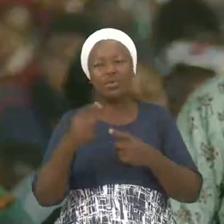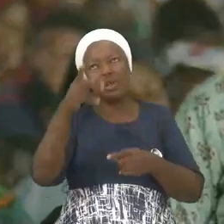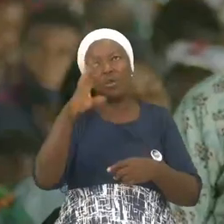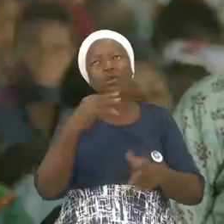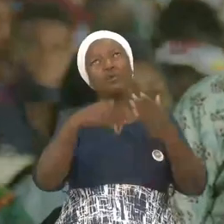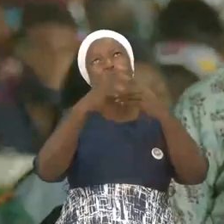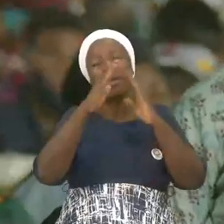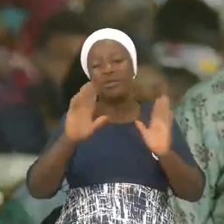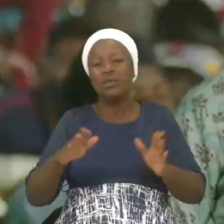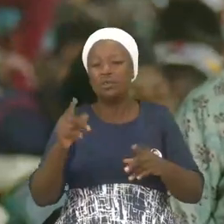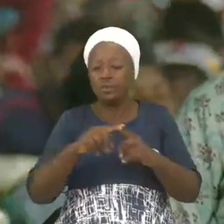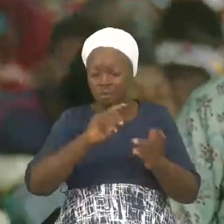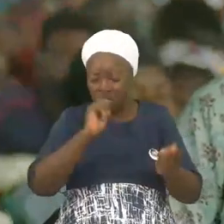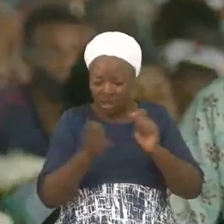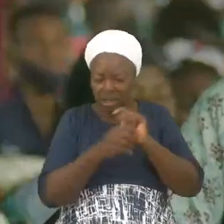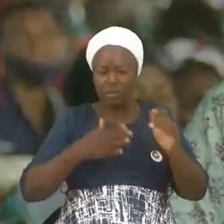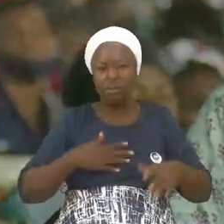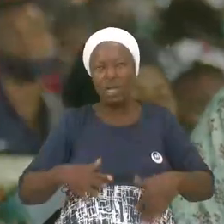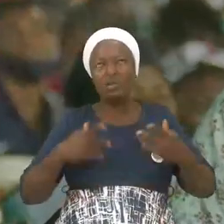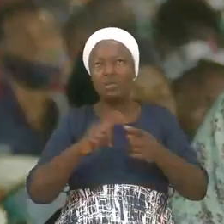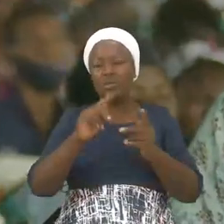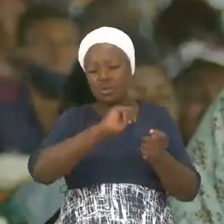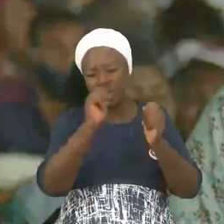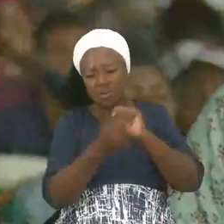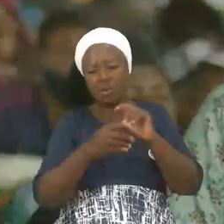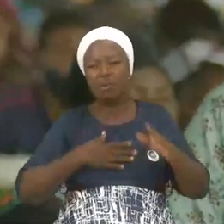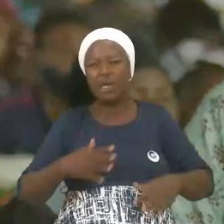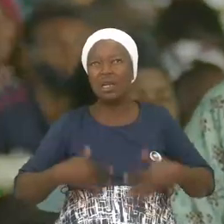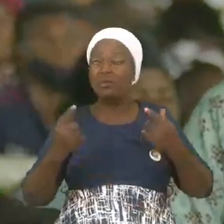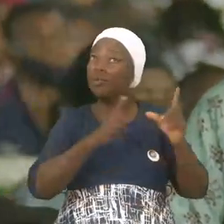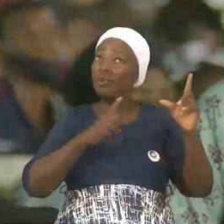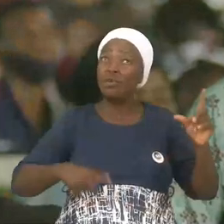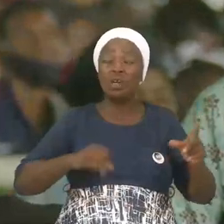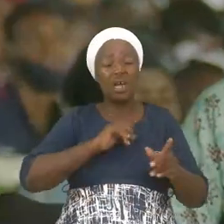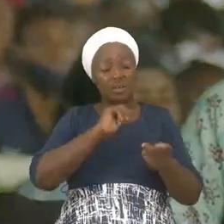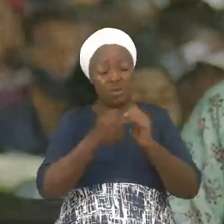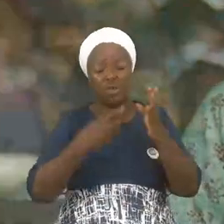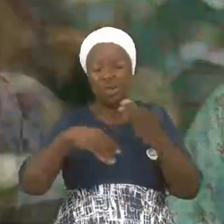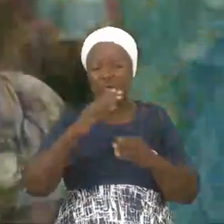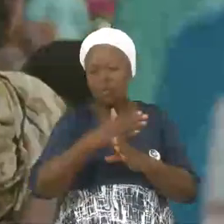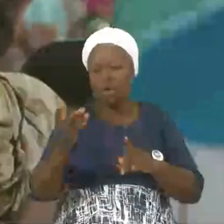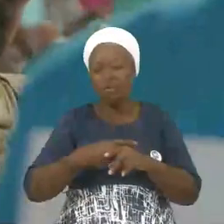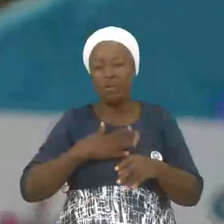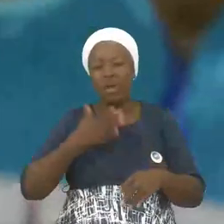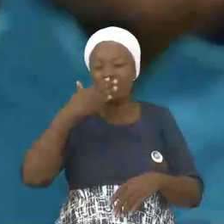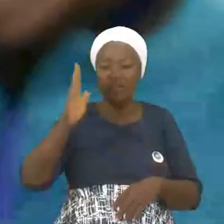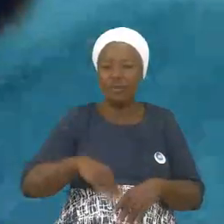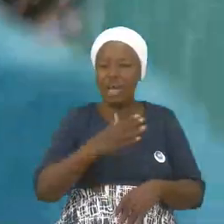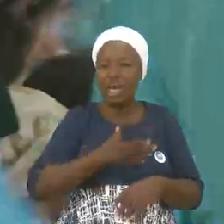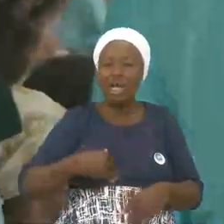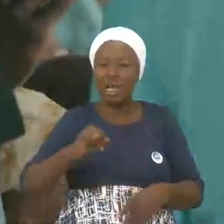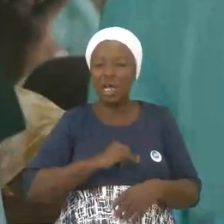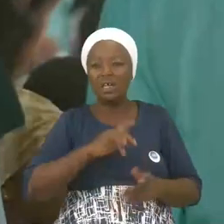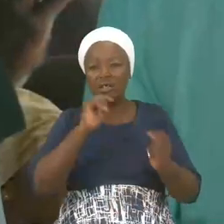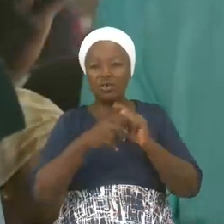Et je viens au Dieu du ciel. Pour changer ma vie. Pour transformer ma vie,